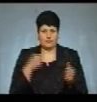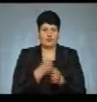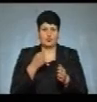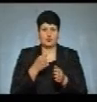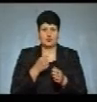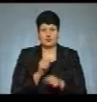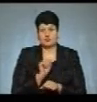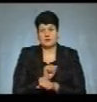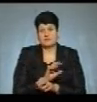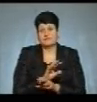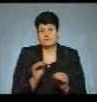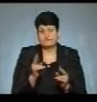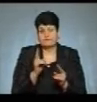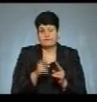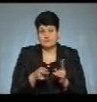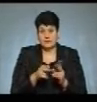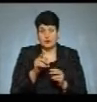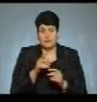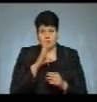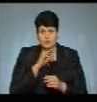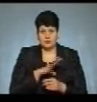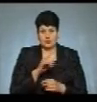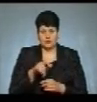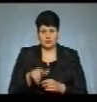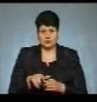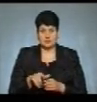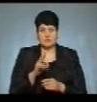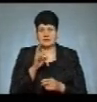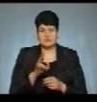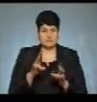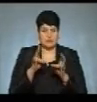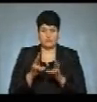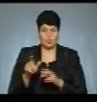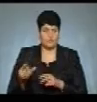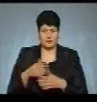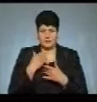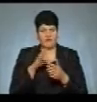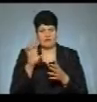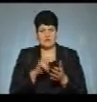Потім закінчилось. В маршрутці були люди, пасажири? Були. Ніхто не травмував? Ні, всі вийшли.